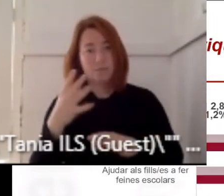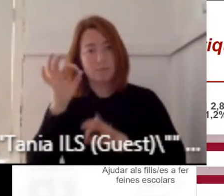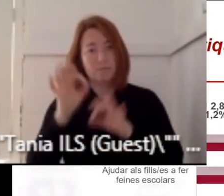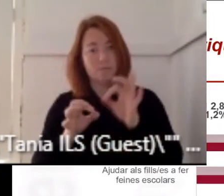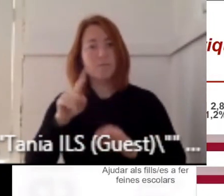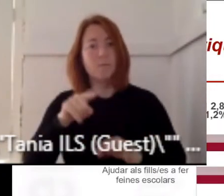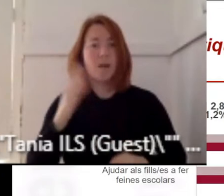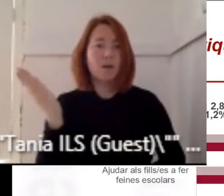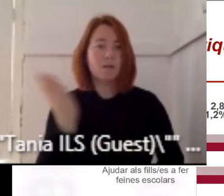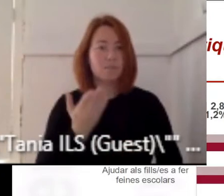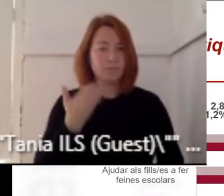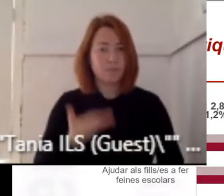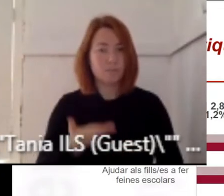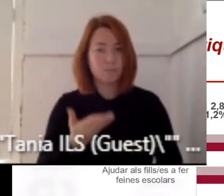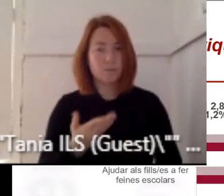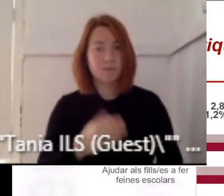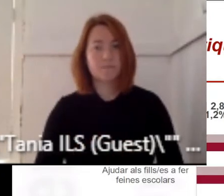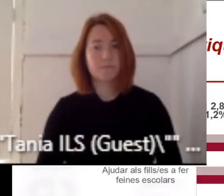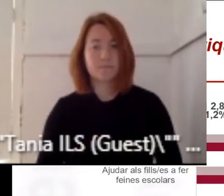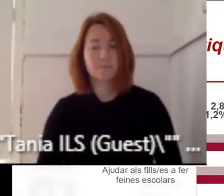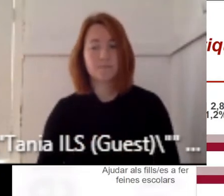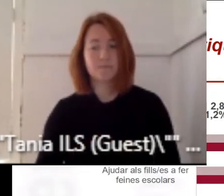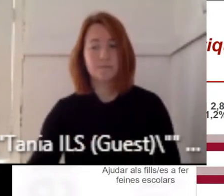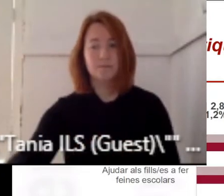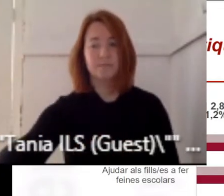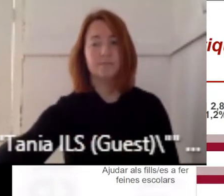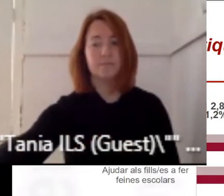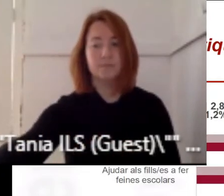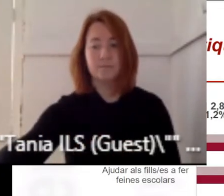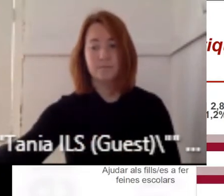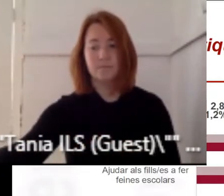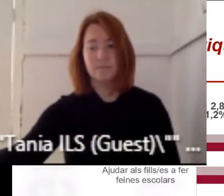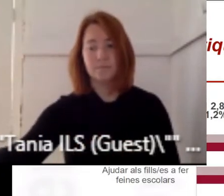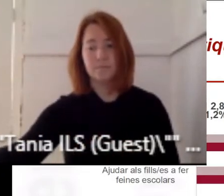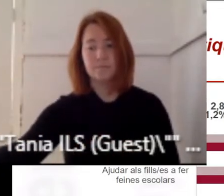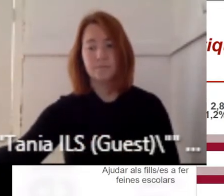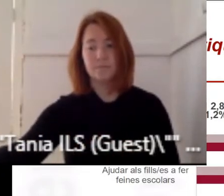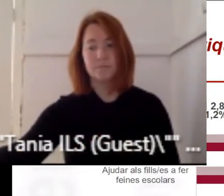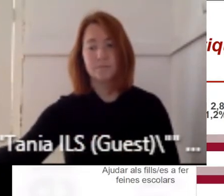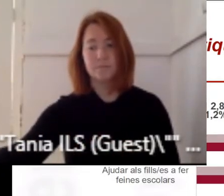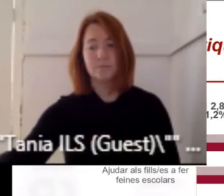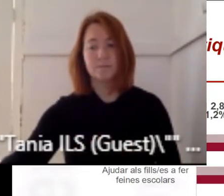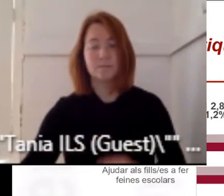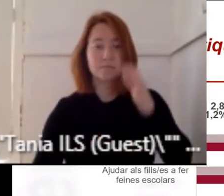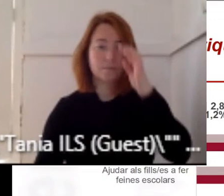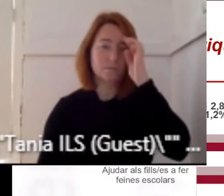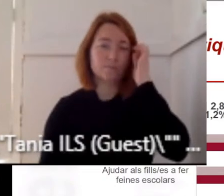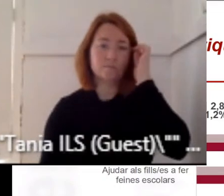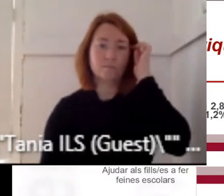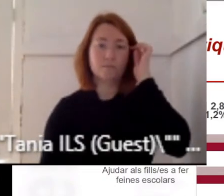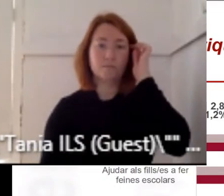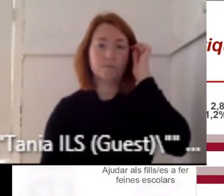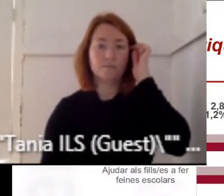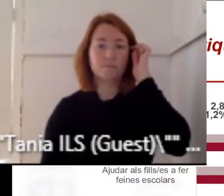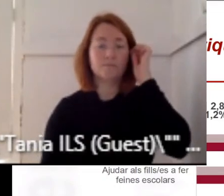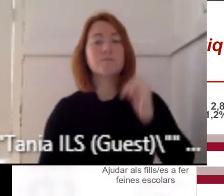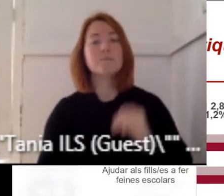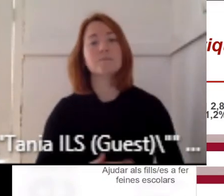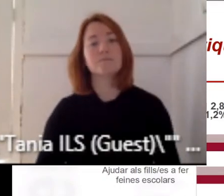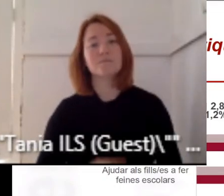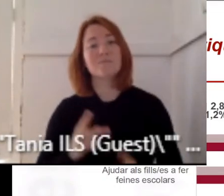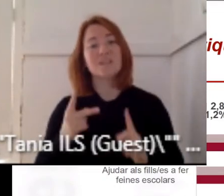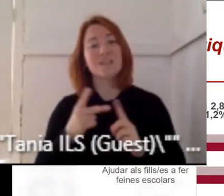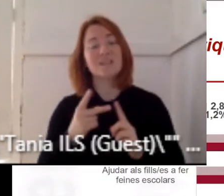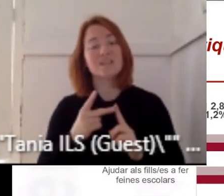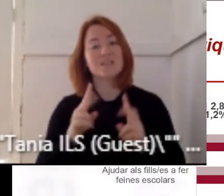impacte important. Entrant al segon capítol, diguem, d'aquest, o al tercer en aquest cas, no? Però al segon capítol